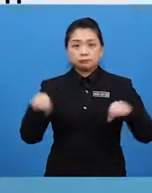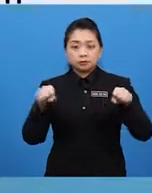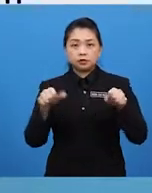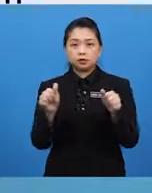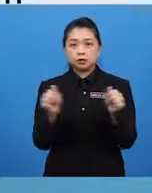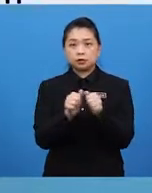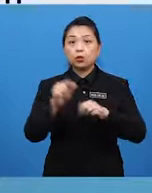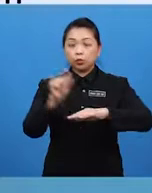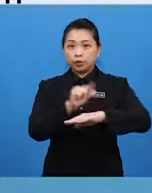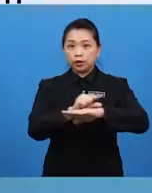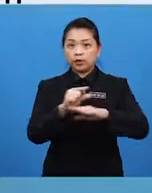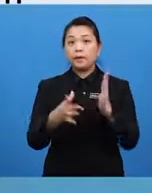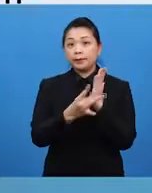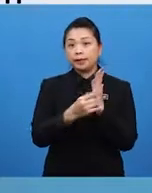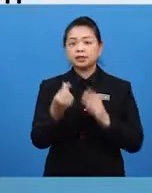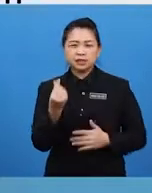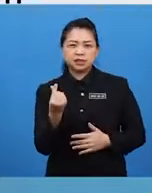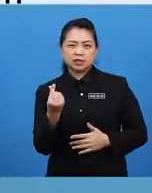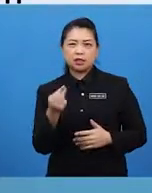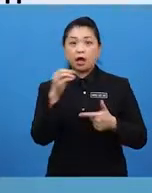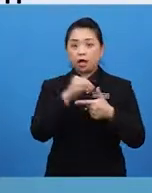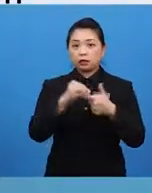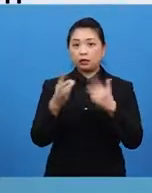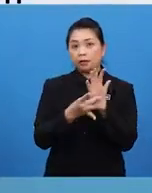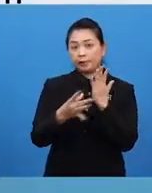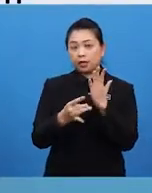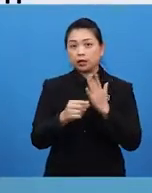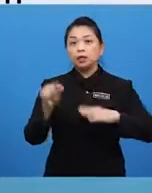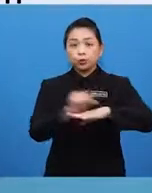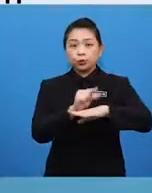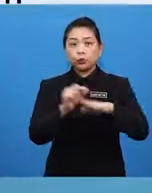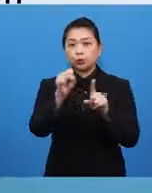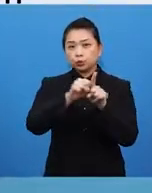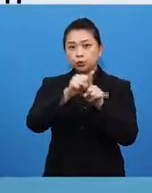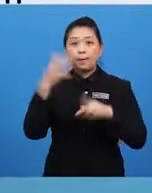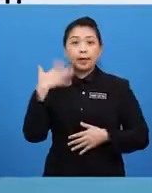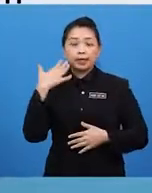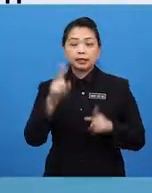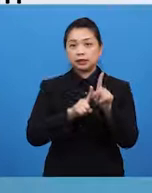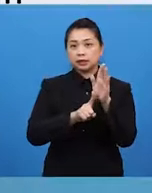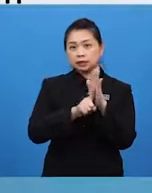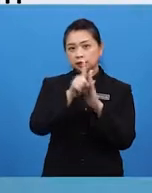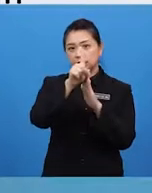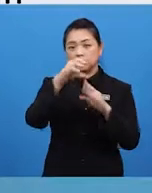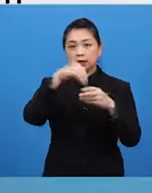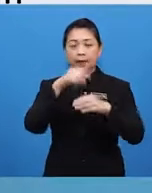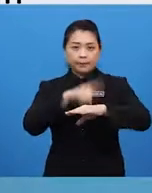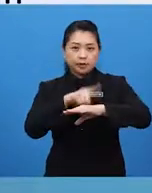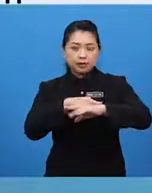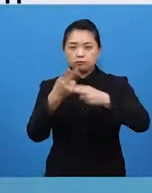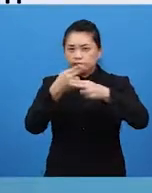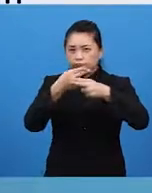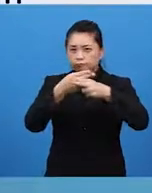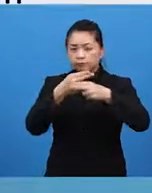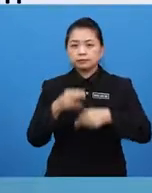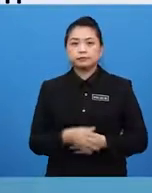memasak dengan menggunakan minyak sedikit atau lemak menggunakan suhu tinggi dalam masa yang